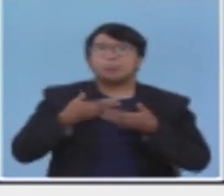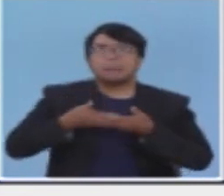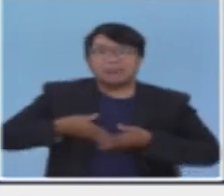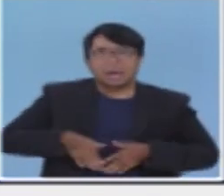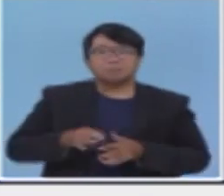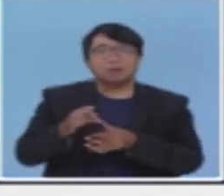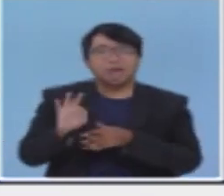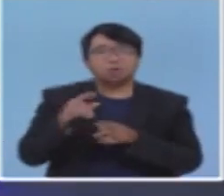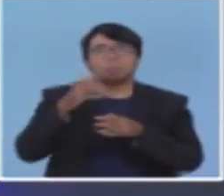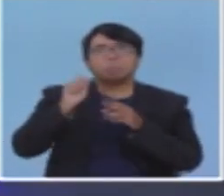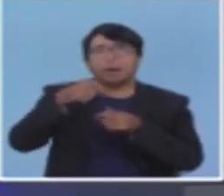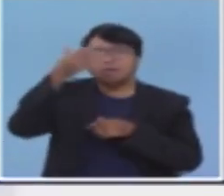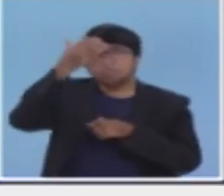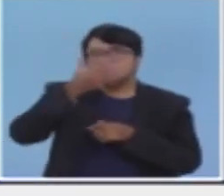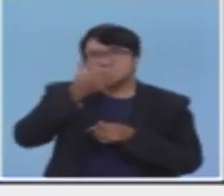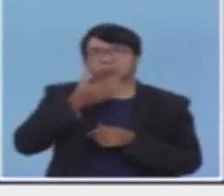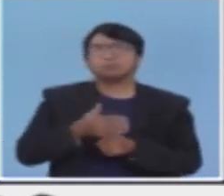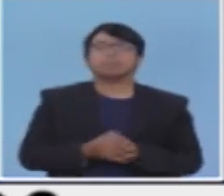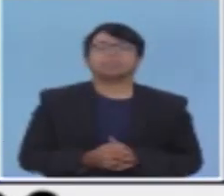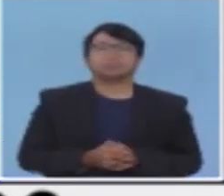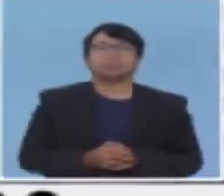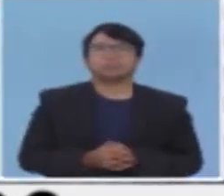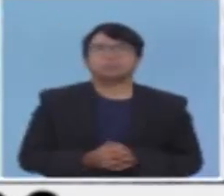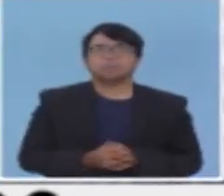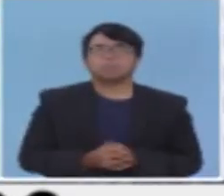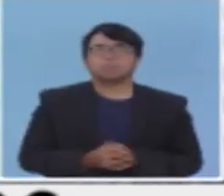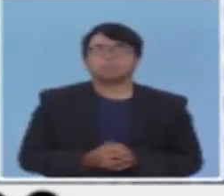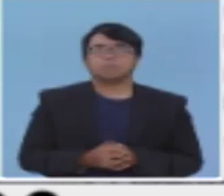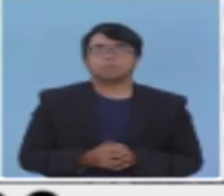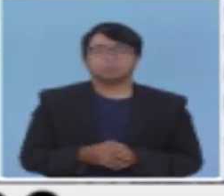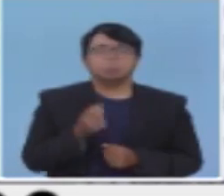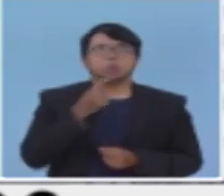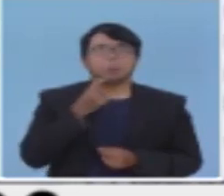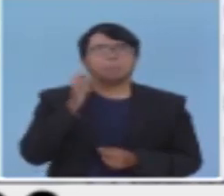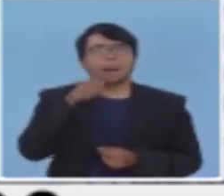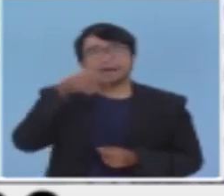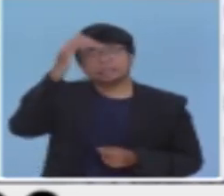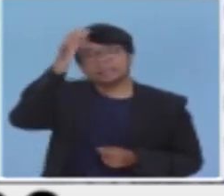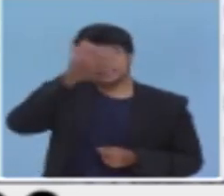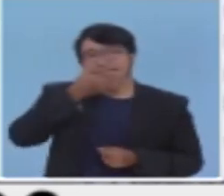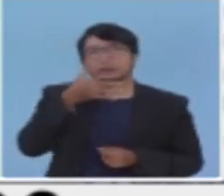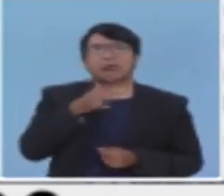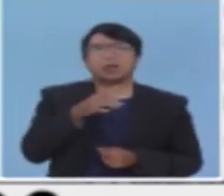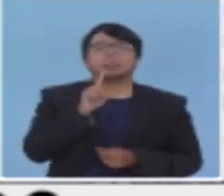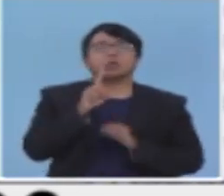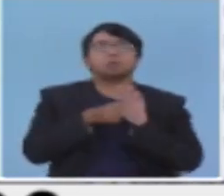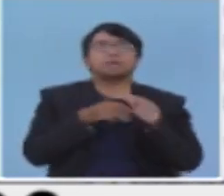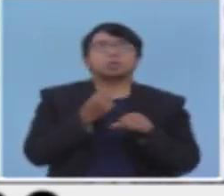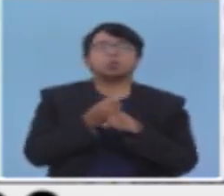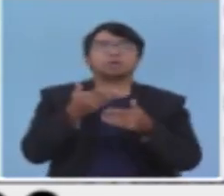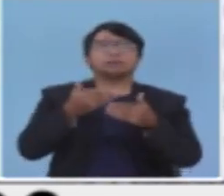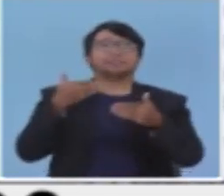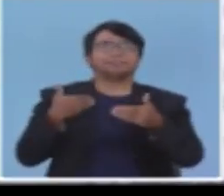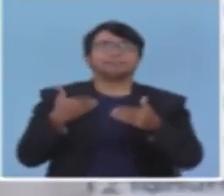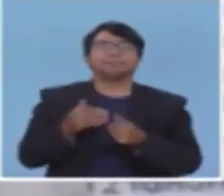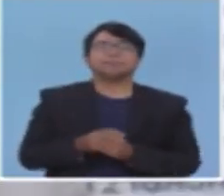kita udah mencoba melakukan itu sekitar satu minggu belakangan. Diharapkan dengan menggunakan